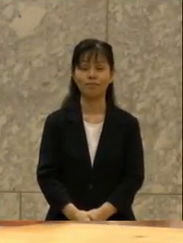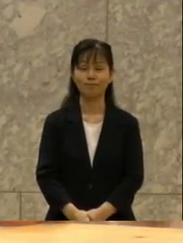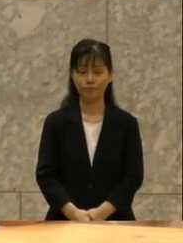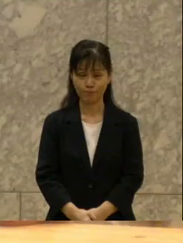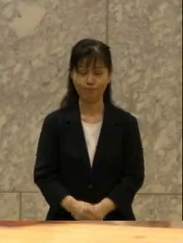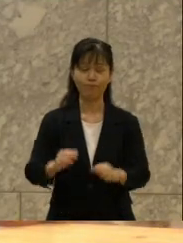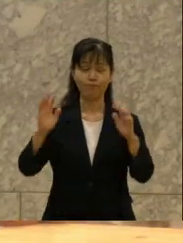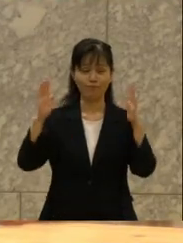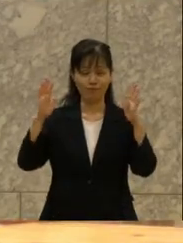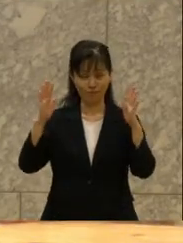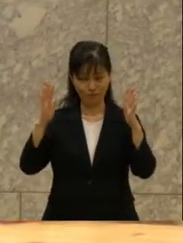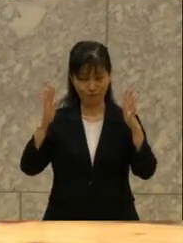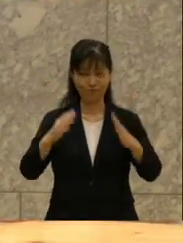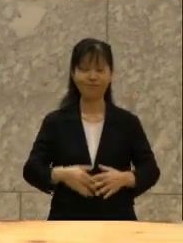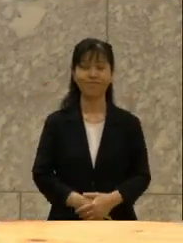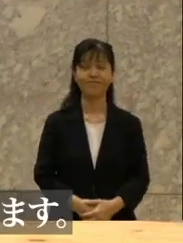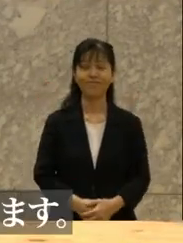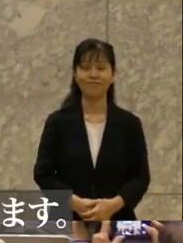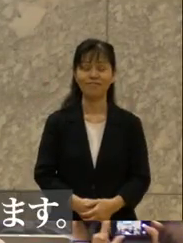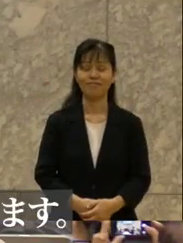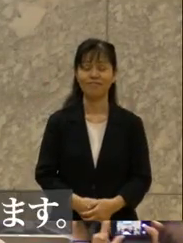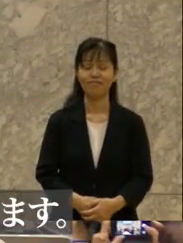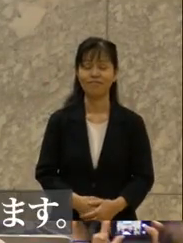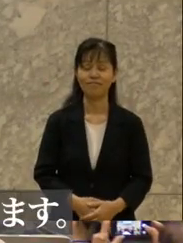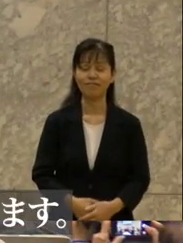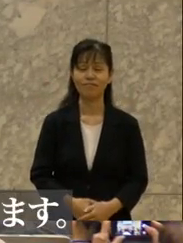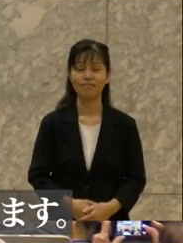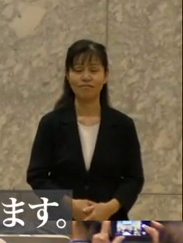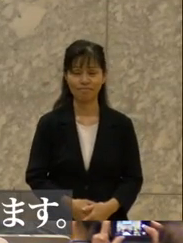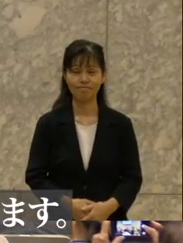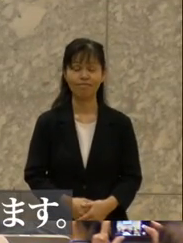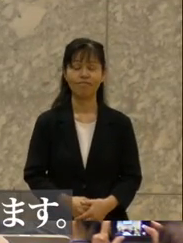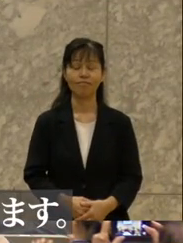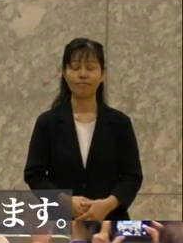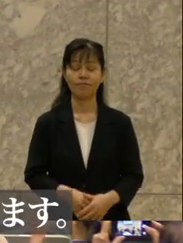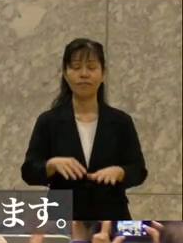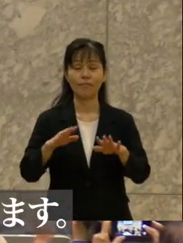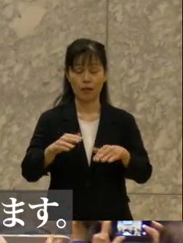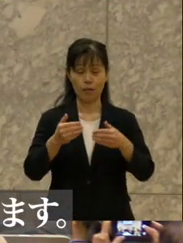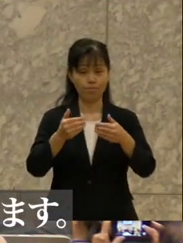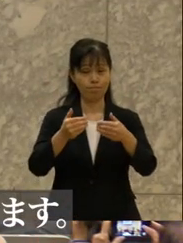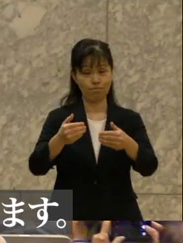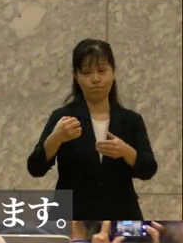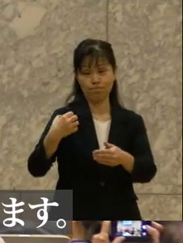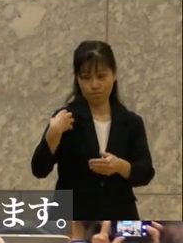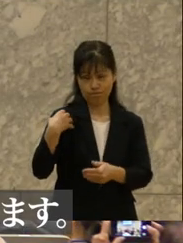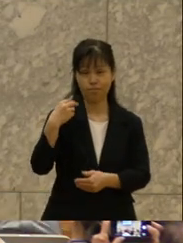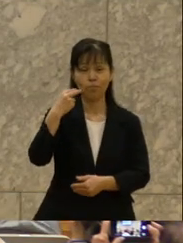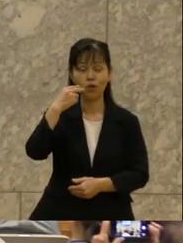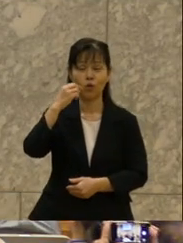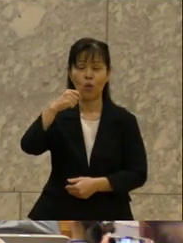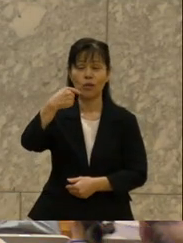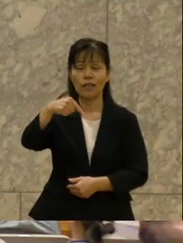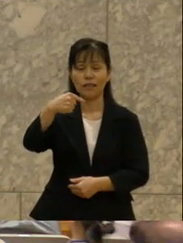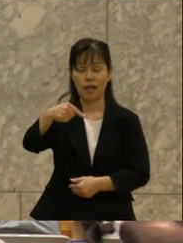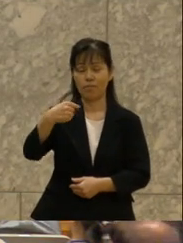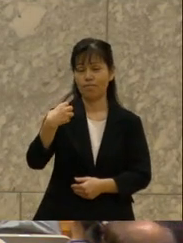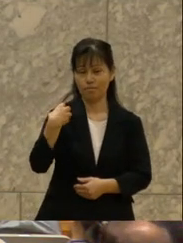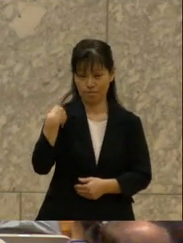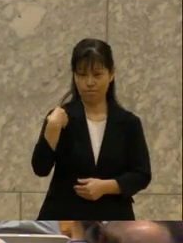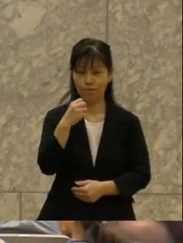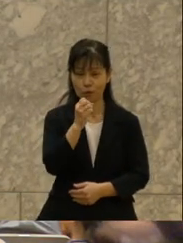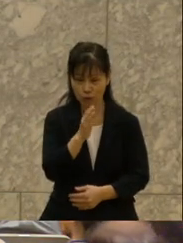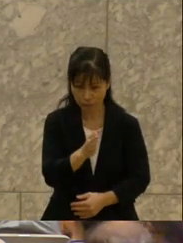お願いいたしますそれではここからのファシリテーターは松尾先生にお願いしたいと思います松尾先生どうぞ